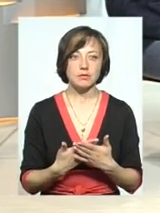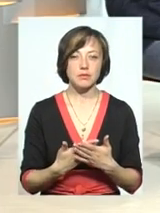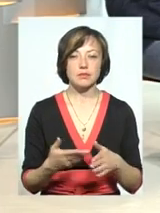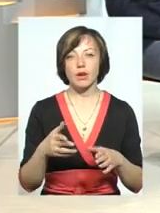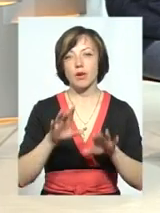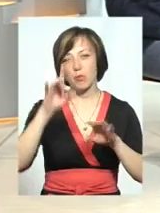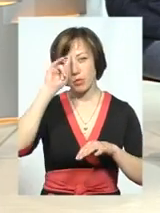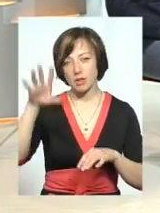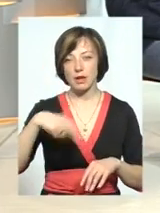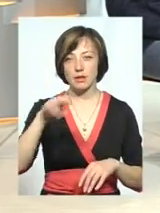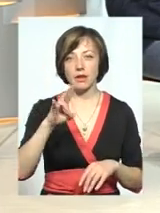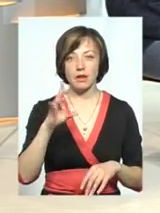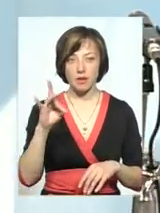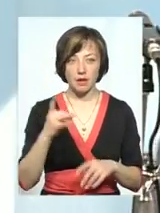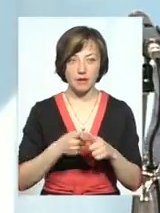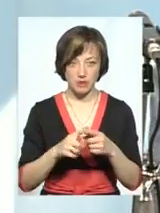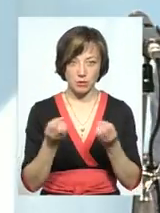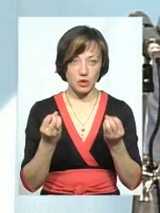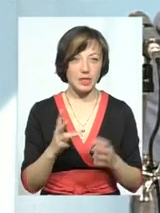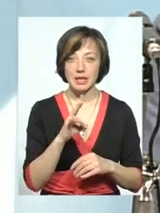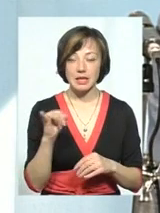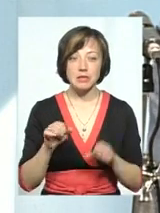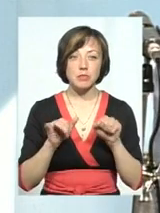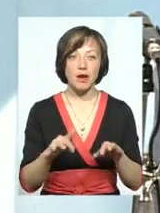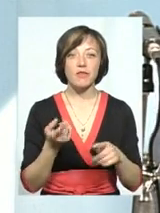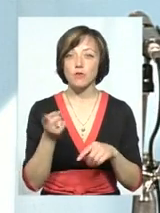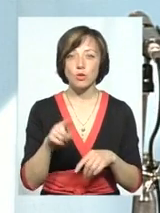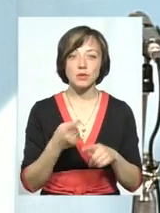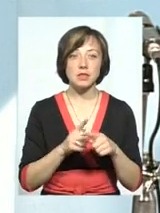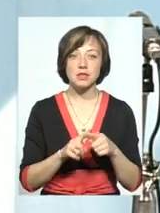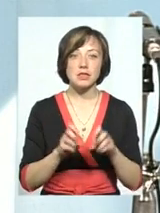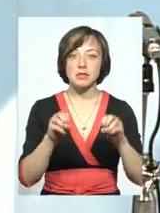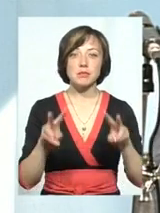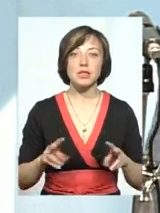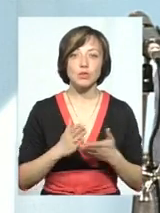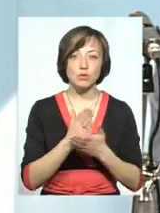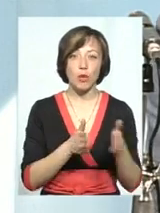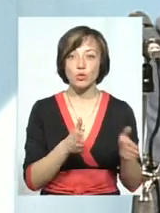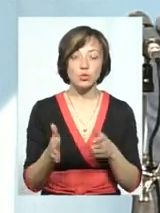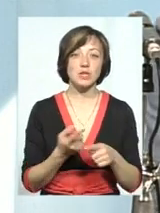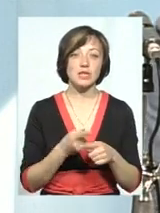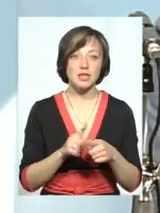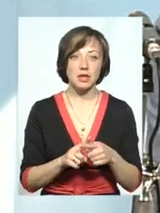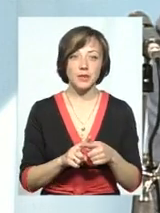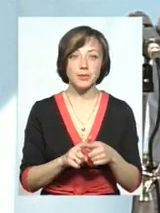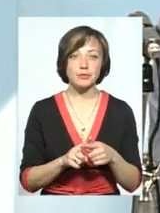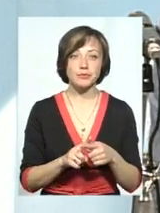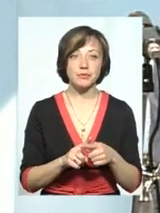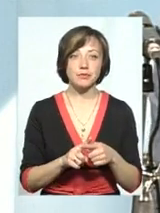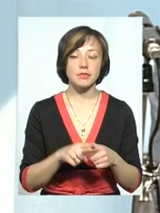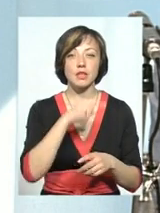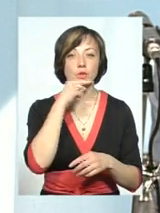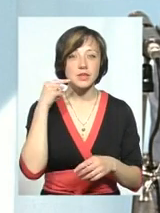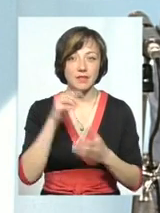популяризує ДНР, і тому подібне. Ви думаєте, це спроста? Ні, справа в тому, що це не те, що там спецслужба сидить і це готує. Там на грант, в